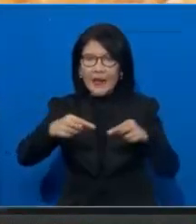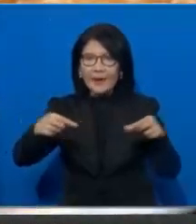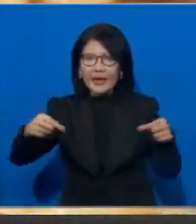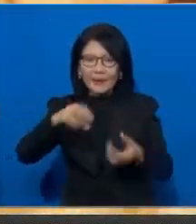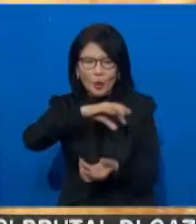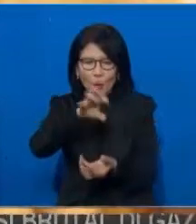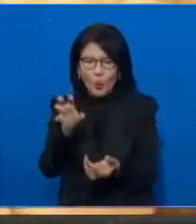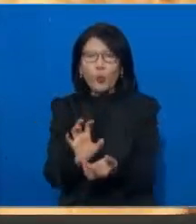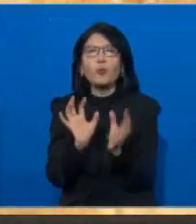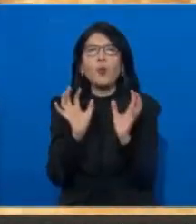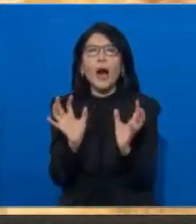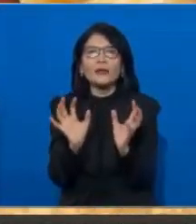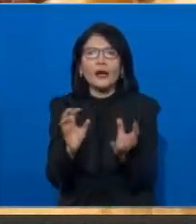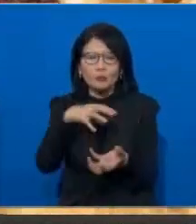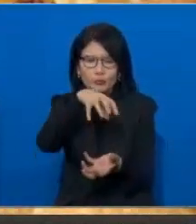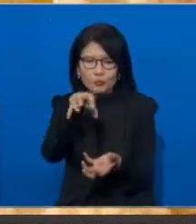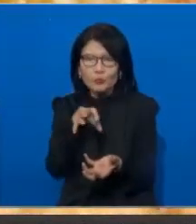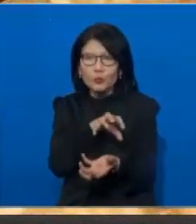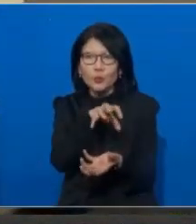topping yang berlimpah.